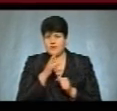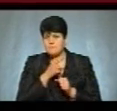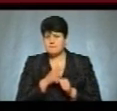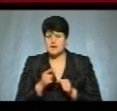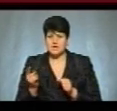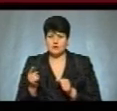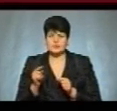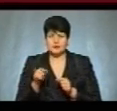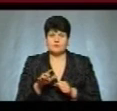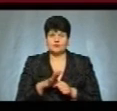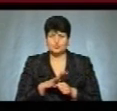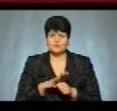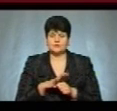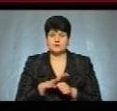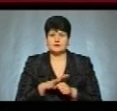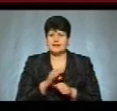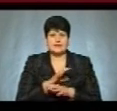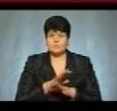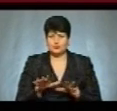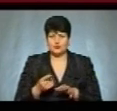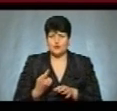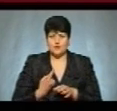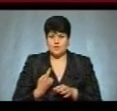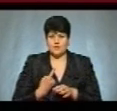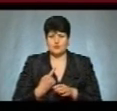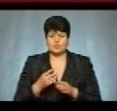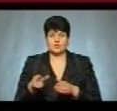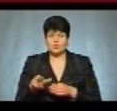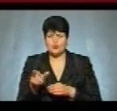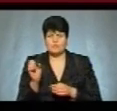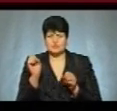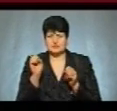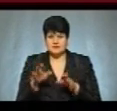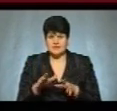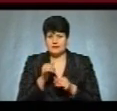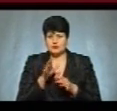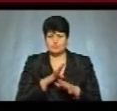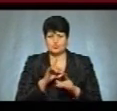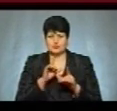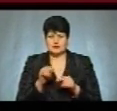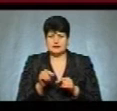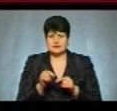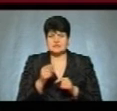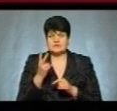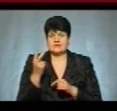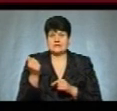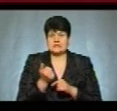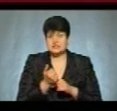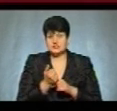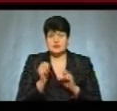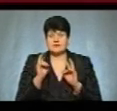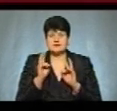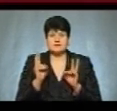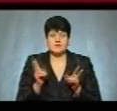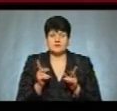там була відсутня охорона, дорога була засніжена, неможливо було доїхати буквально на протязі 2 тижнів. Не знаю, чи